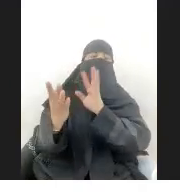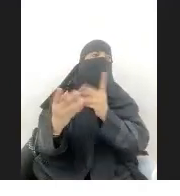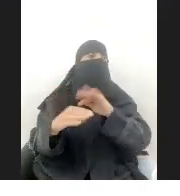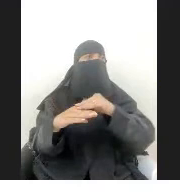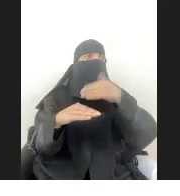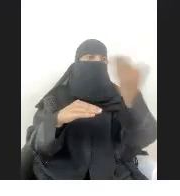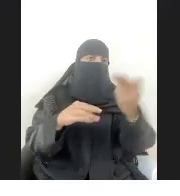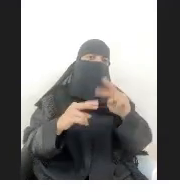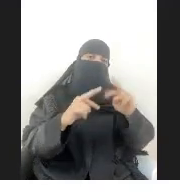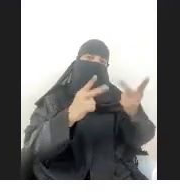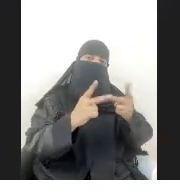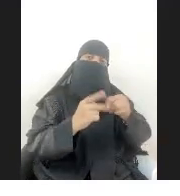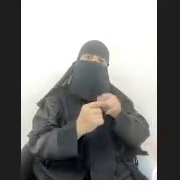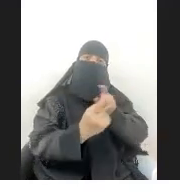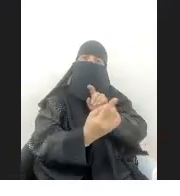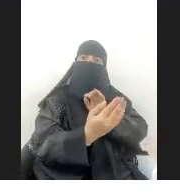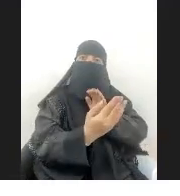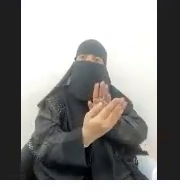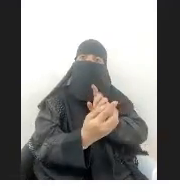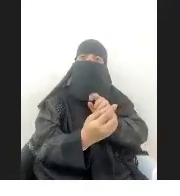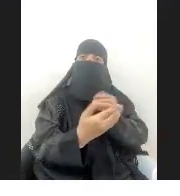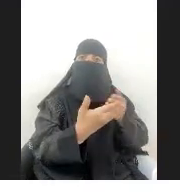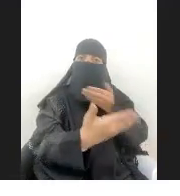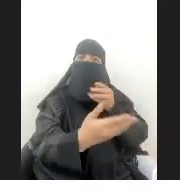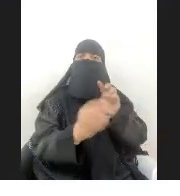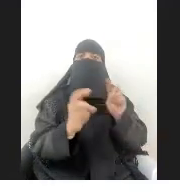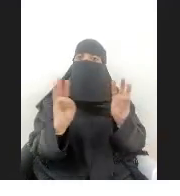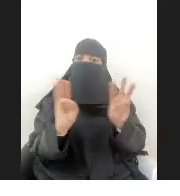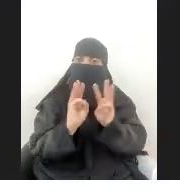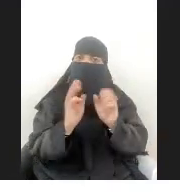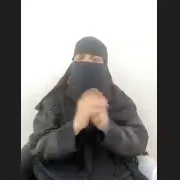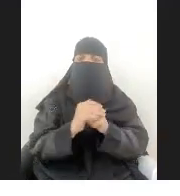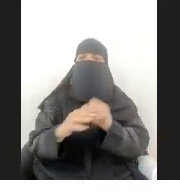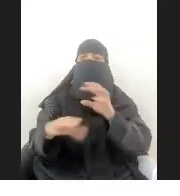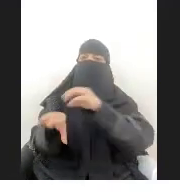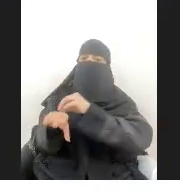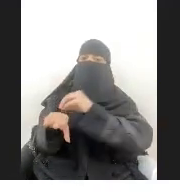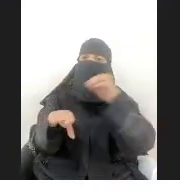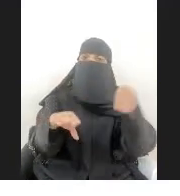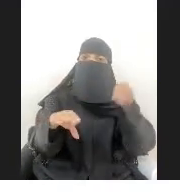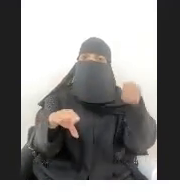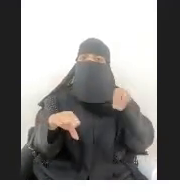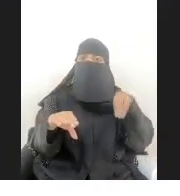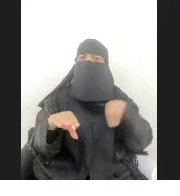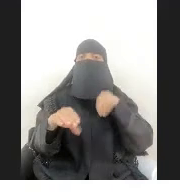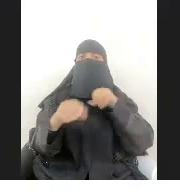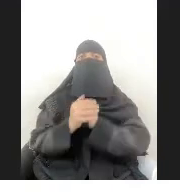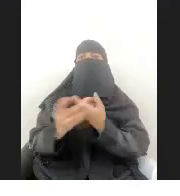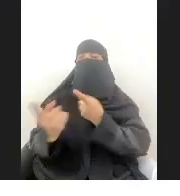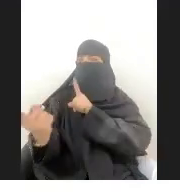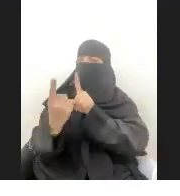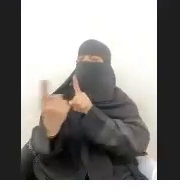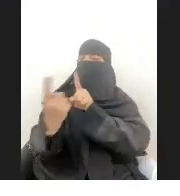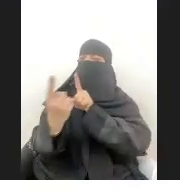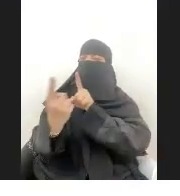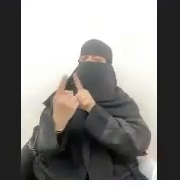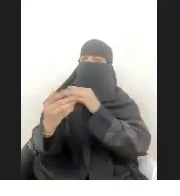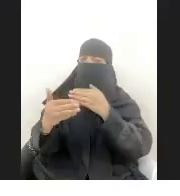بعد، فيشوفوها كأنها مرحلة انتقالية مناسبة بدل ما يروحوا على طول من وجه لوجه لعن بعد،